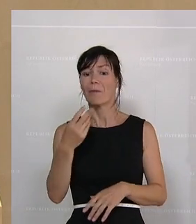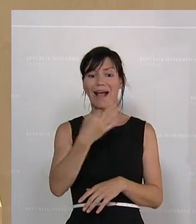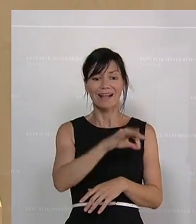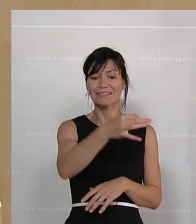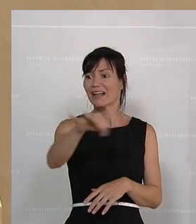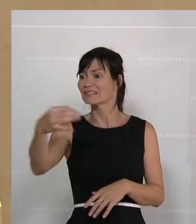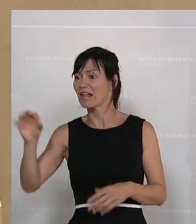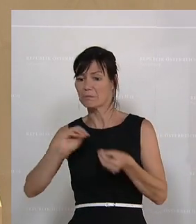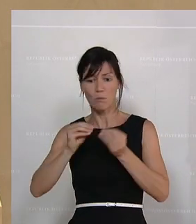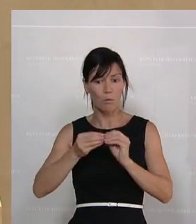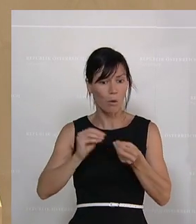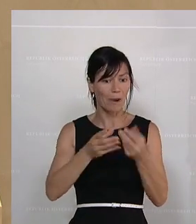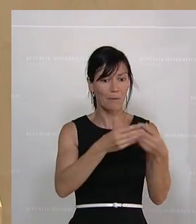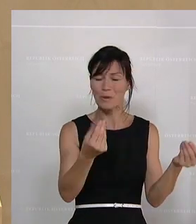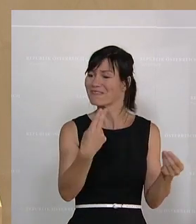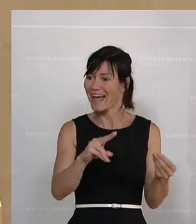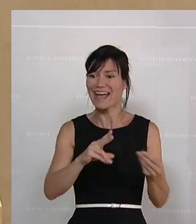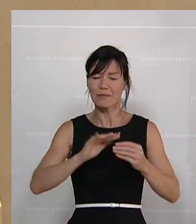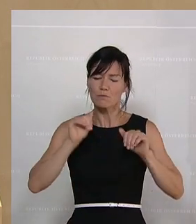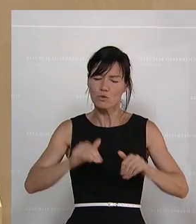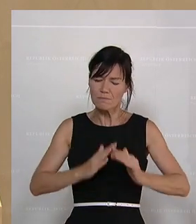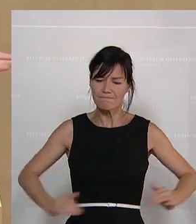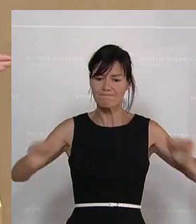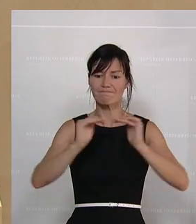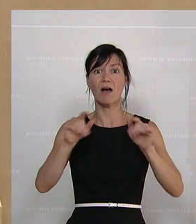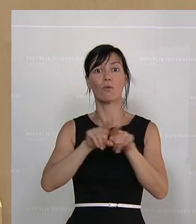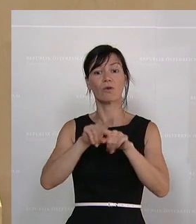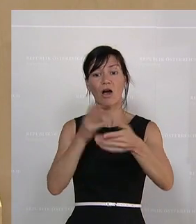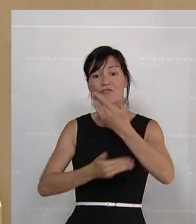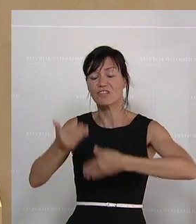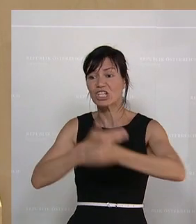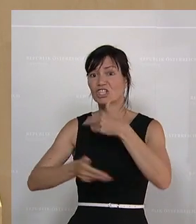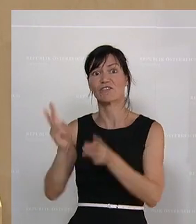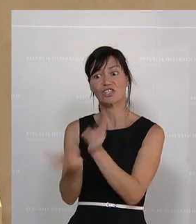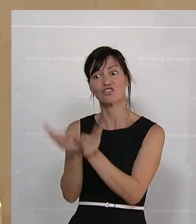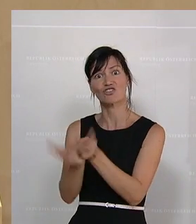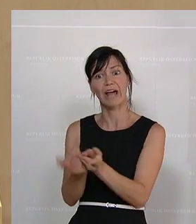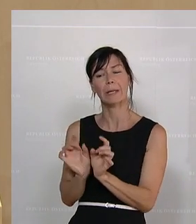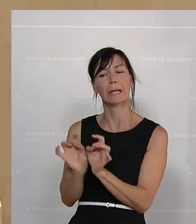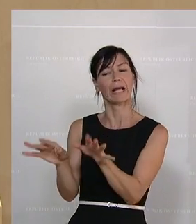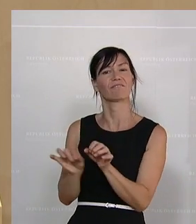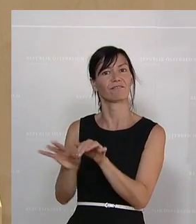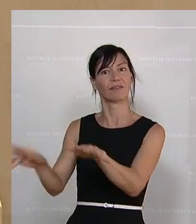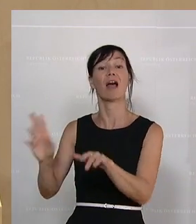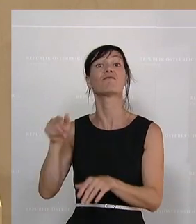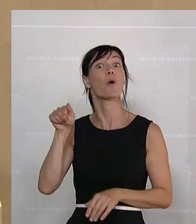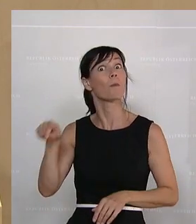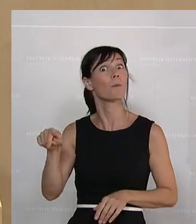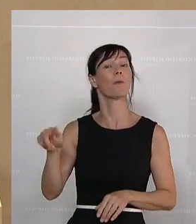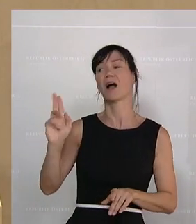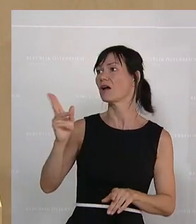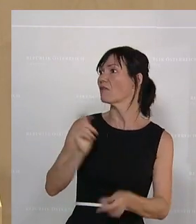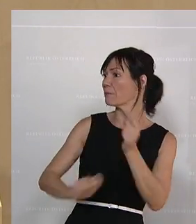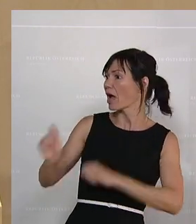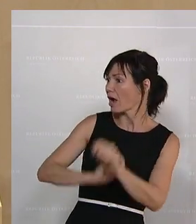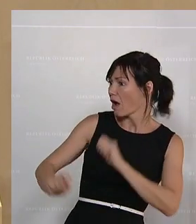schaffen aber es ist auch gift für unsere wirtschaft weil die kaufkraft fehlt sie bricht weg und ich frage mich warum sie